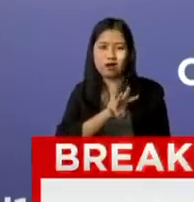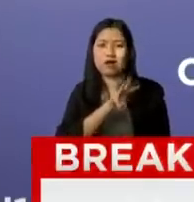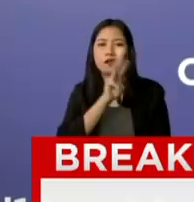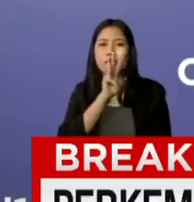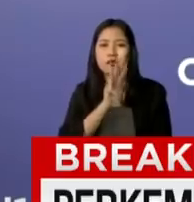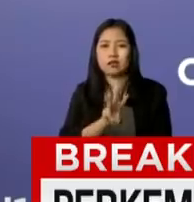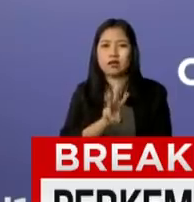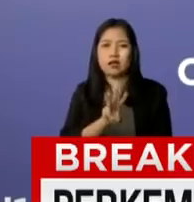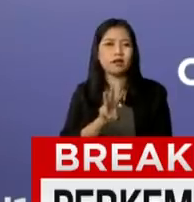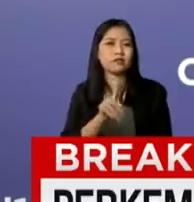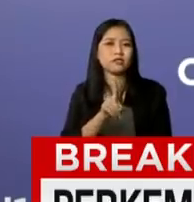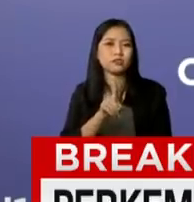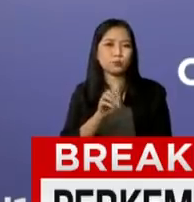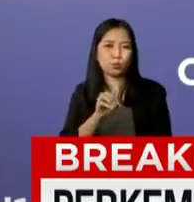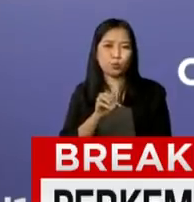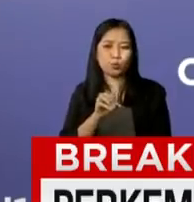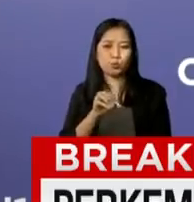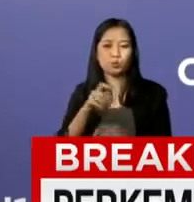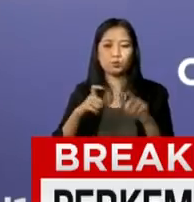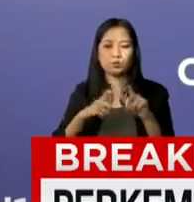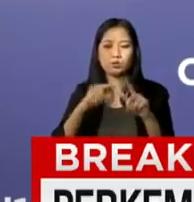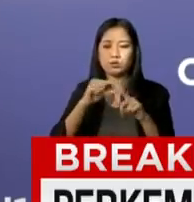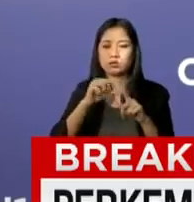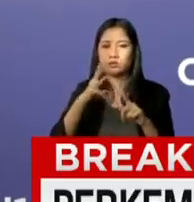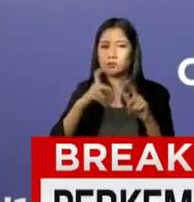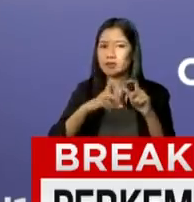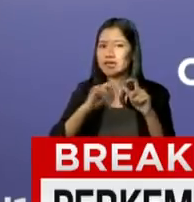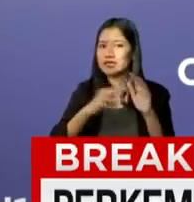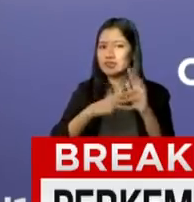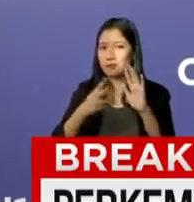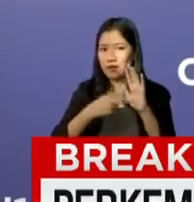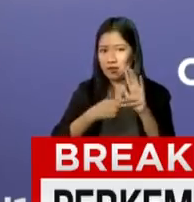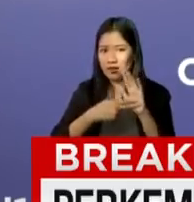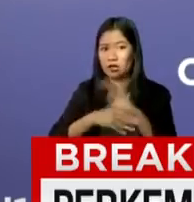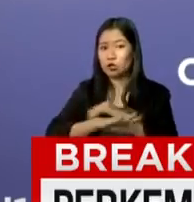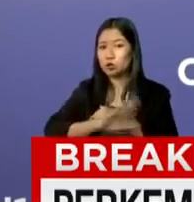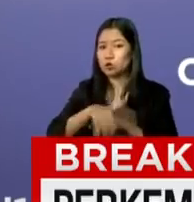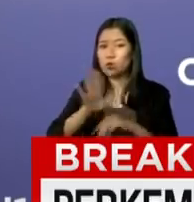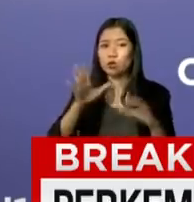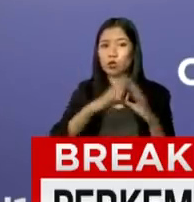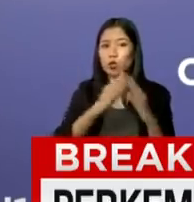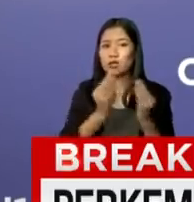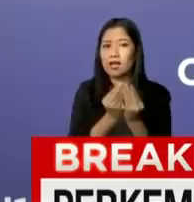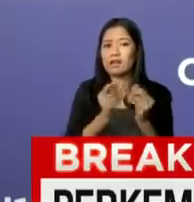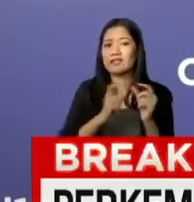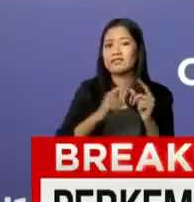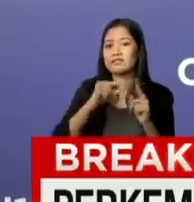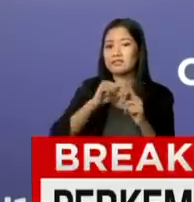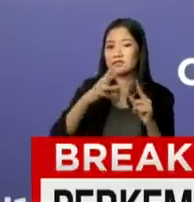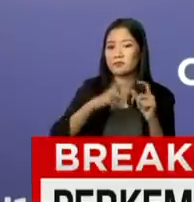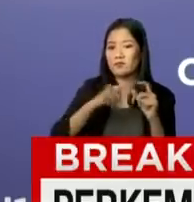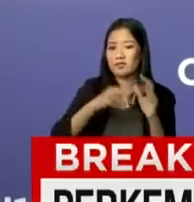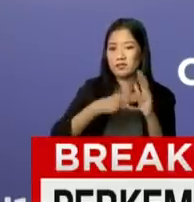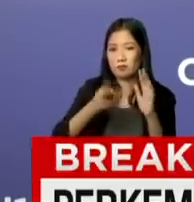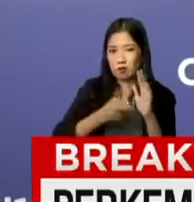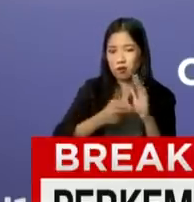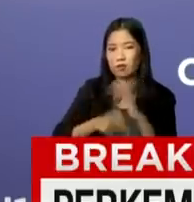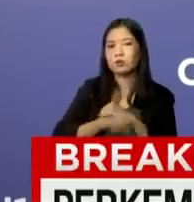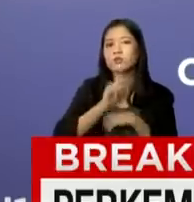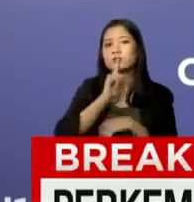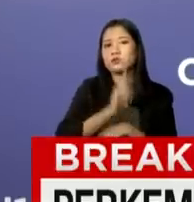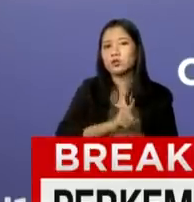23300 10 spesimen sehingga total spesimen yang kita periksa saat ini adalah satu juta